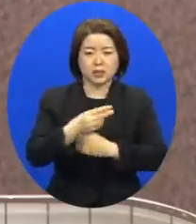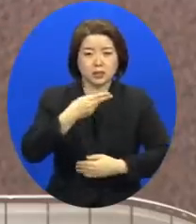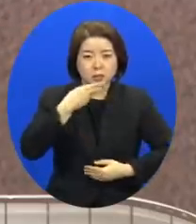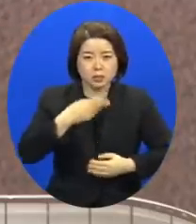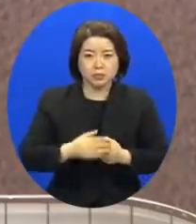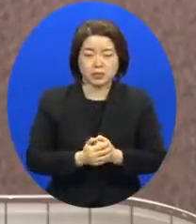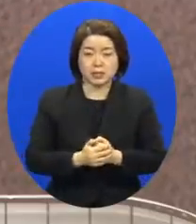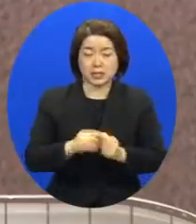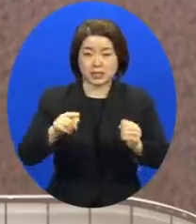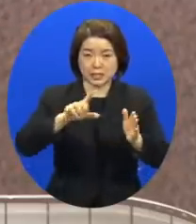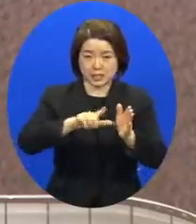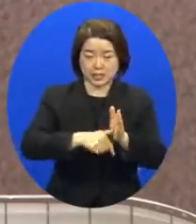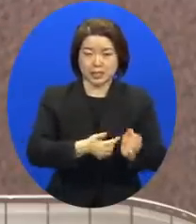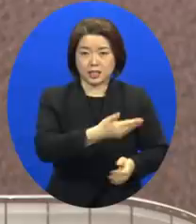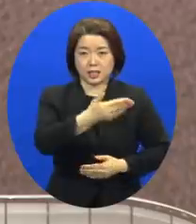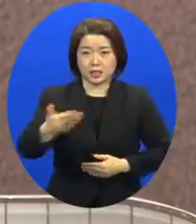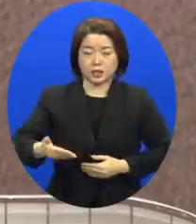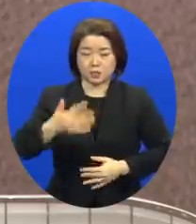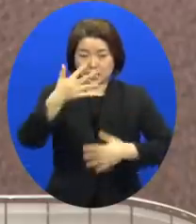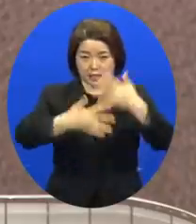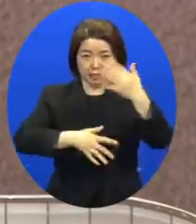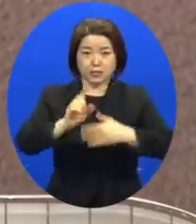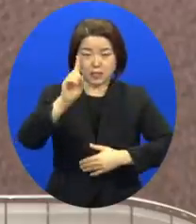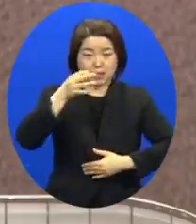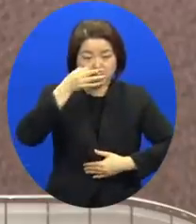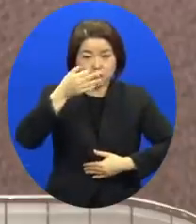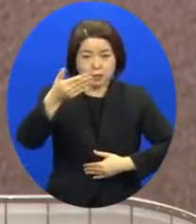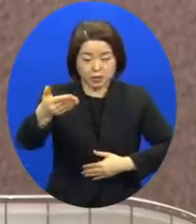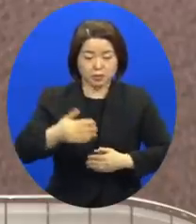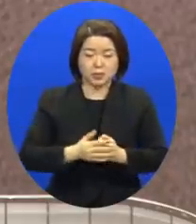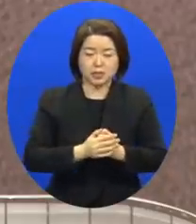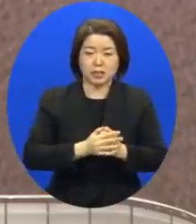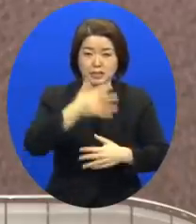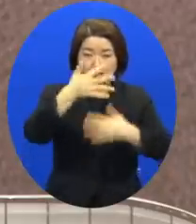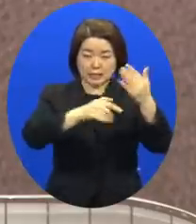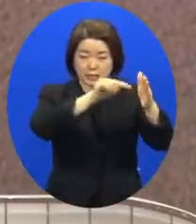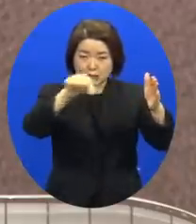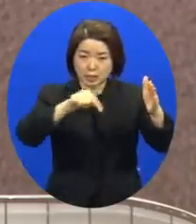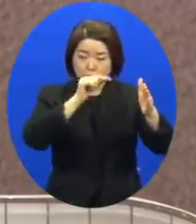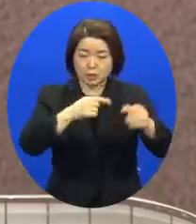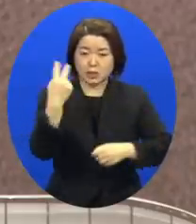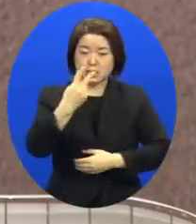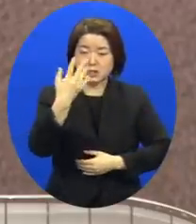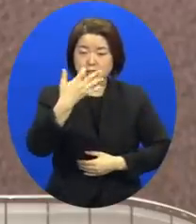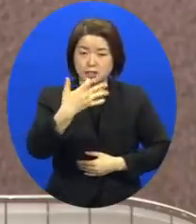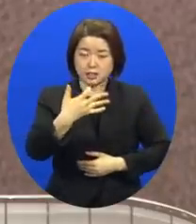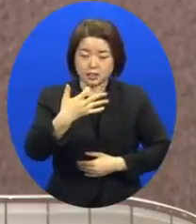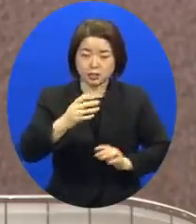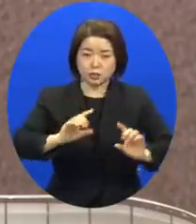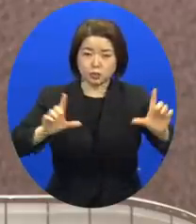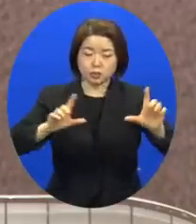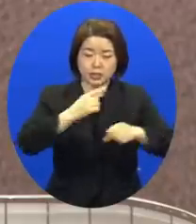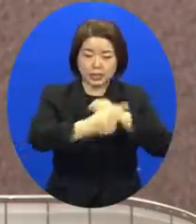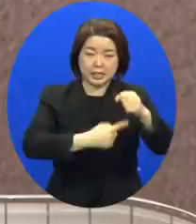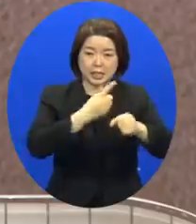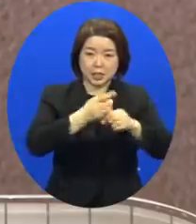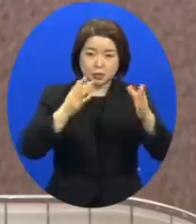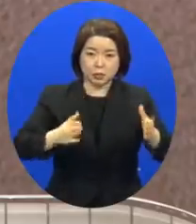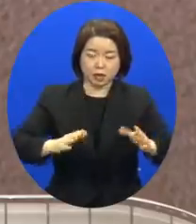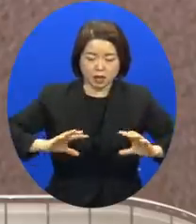영상 하나를 보여 드리려고 하는데 이 영상 속에는 2019 4 한해 동안 전 세계에서 일어났던 여러 가지